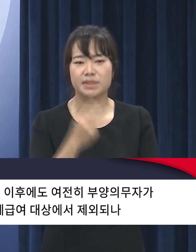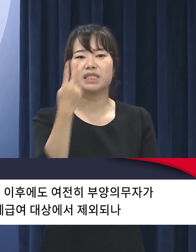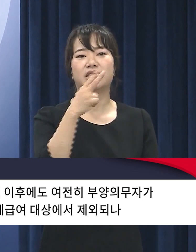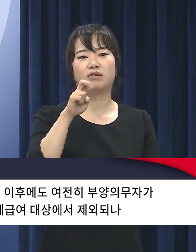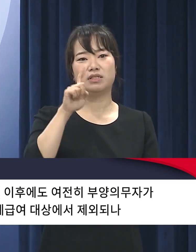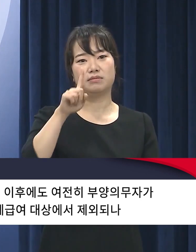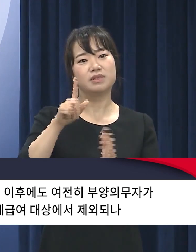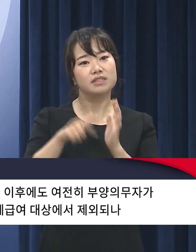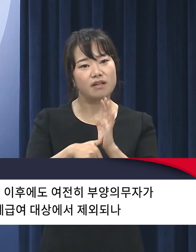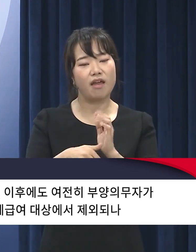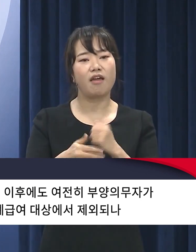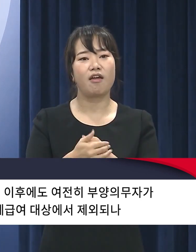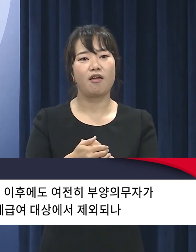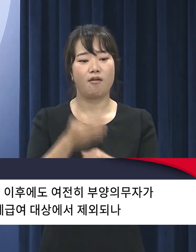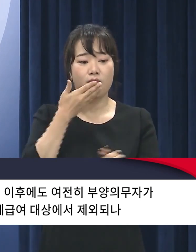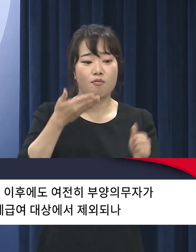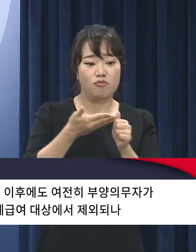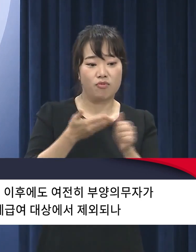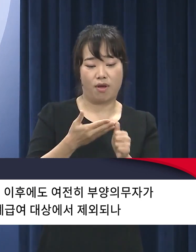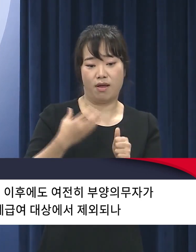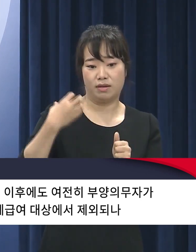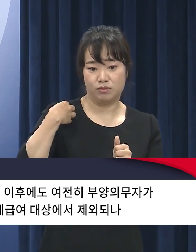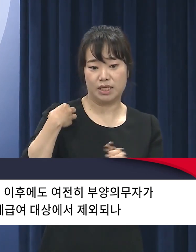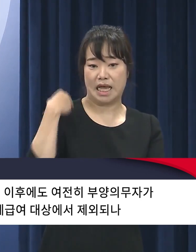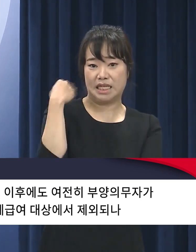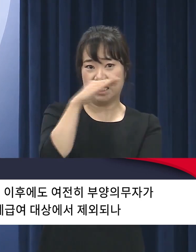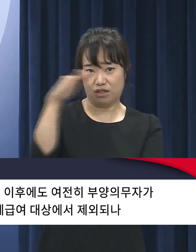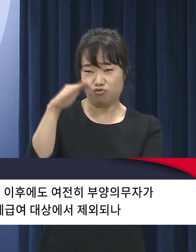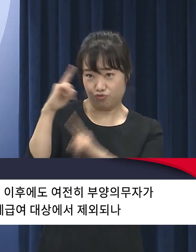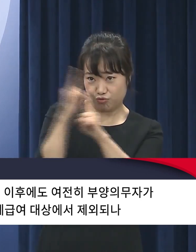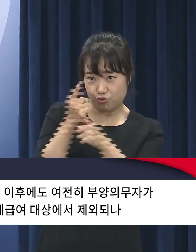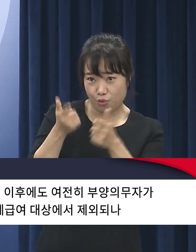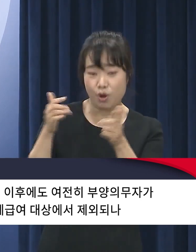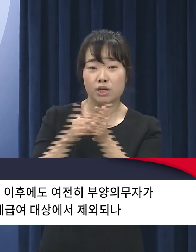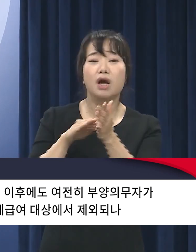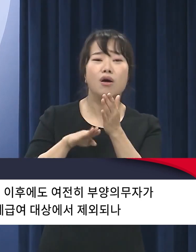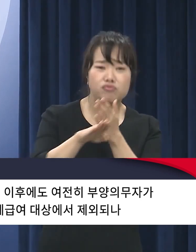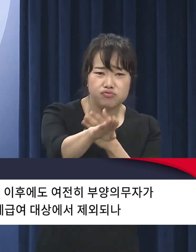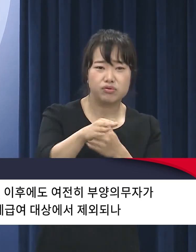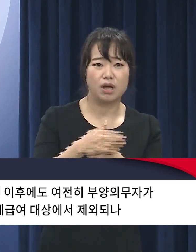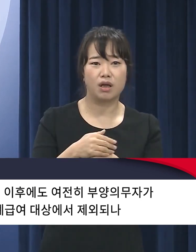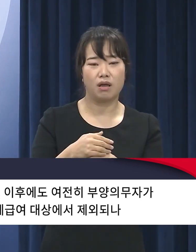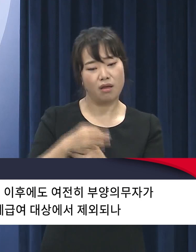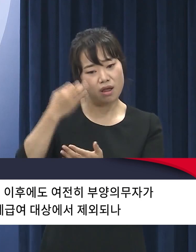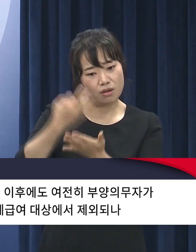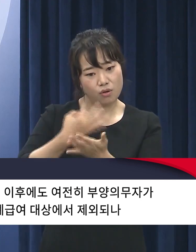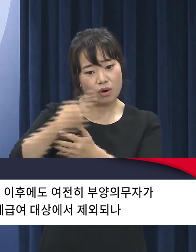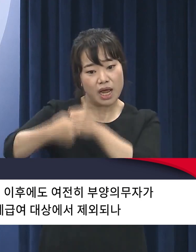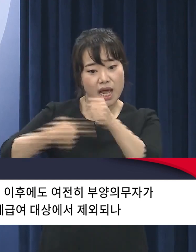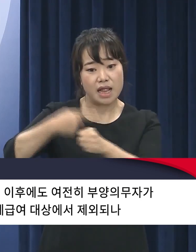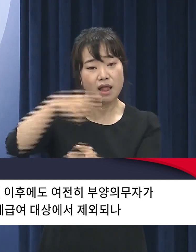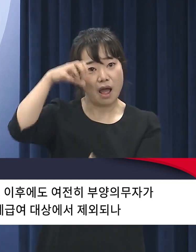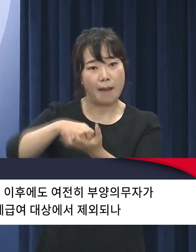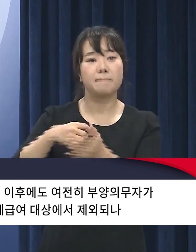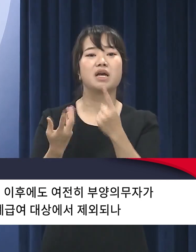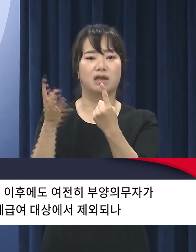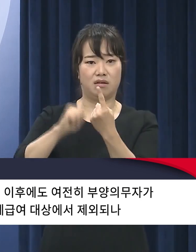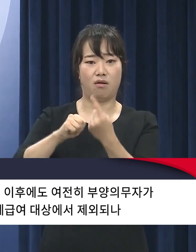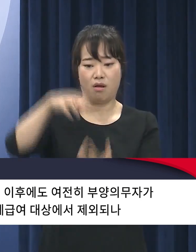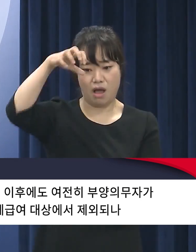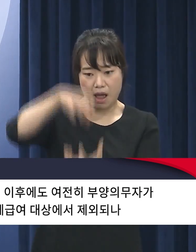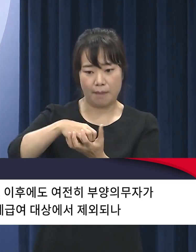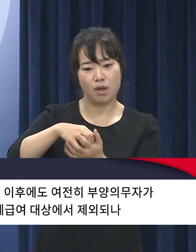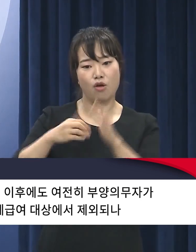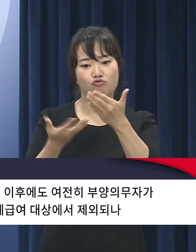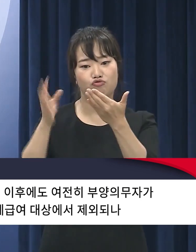2021년 10월 부양 의무자 기준 개편 이후에도 여전히 부양 의무자가 연소득 1억 원 또는 재산 9억 원을